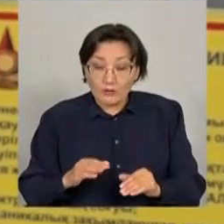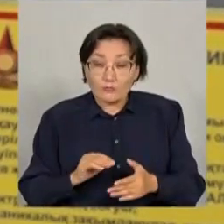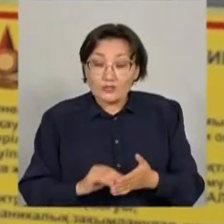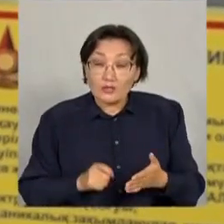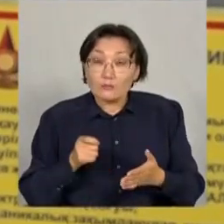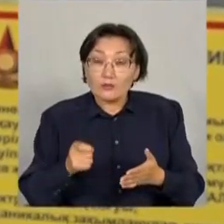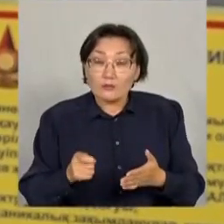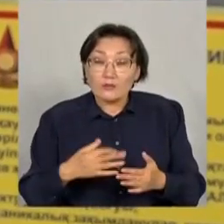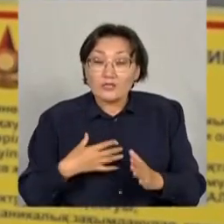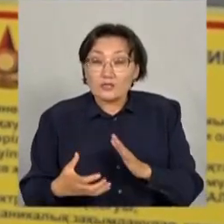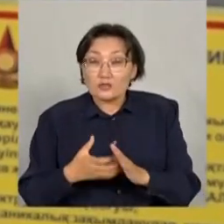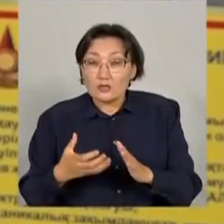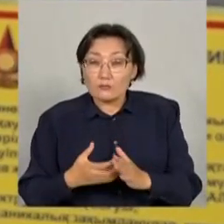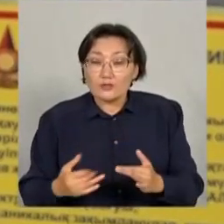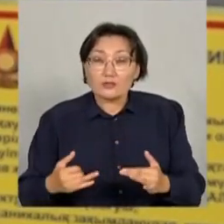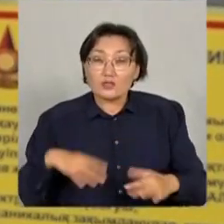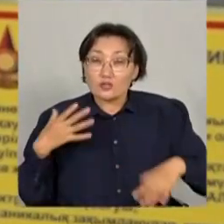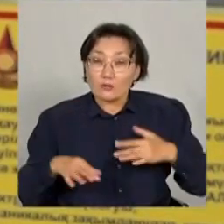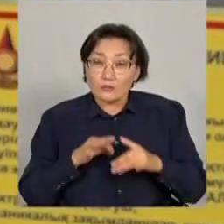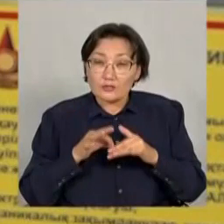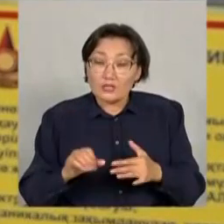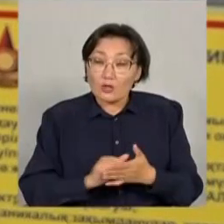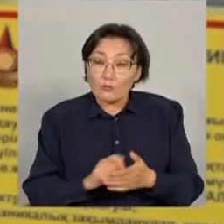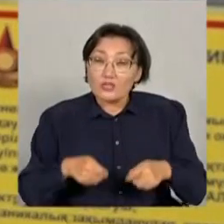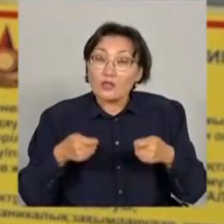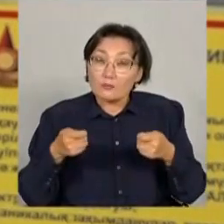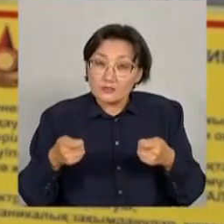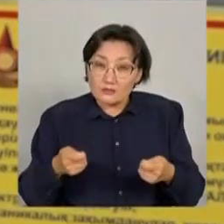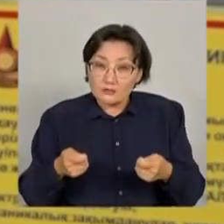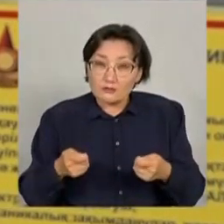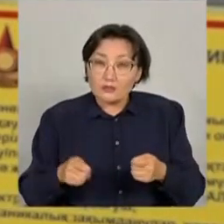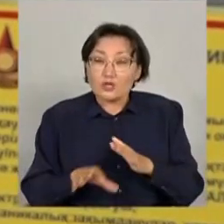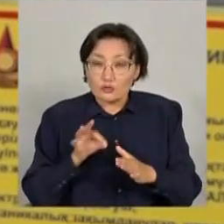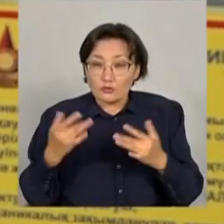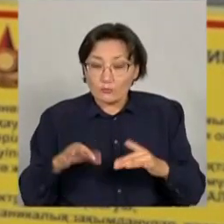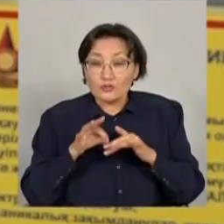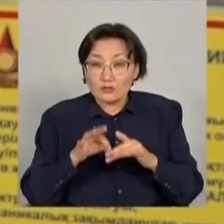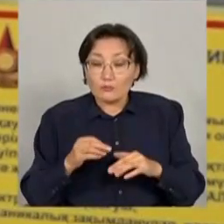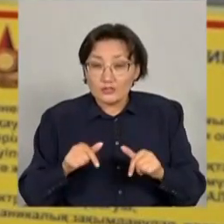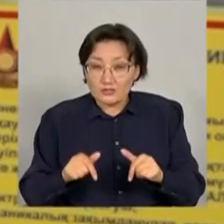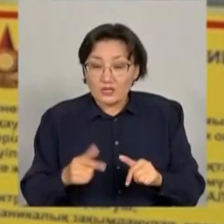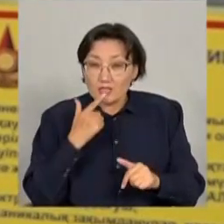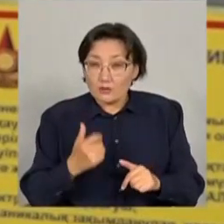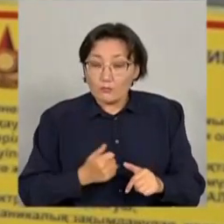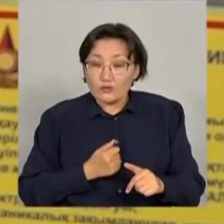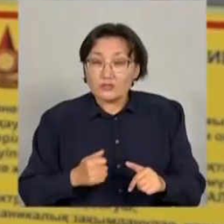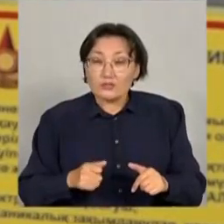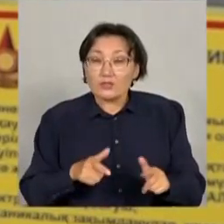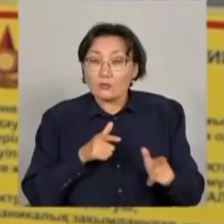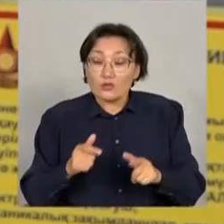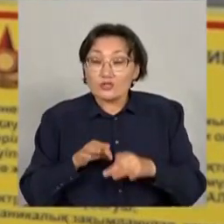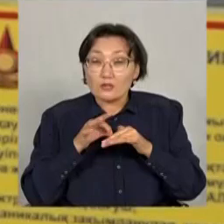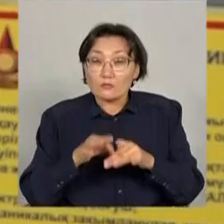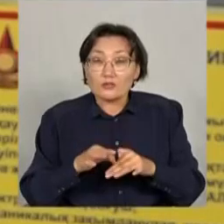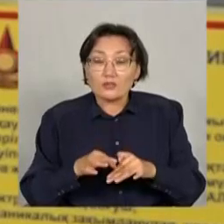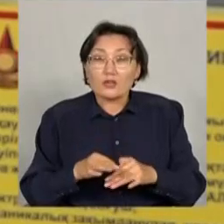жерде нормативі тапсырдық, одан кейін документтерді тапсырдық, іріктеуден өттім. Және де бұл жерде енді әскери дайындық өткеннен кейін, 40